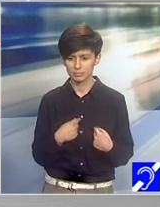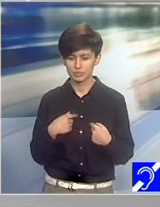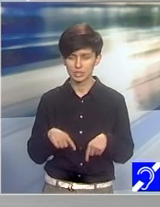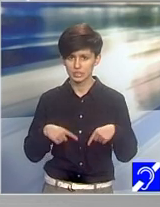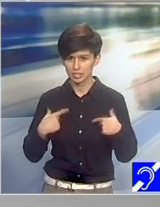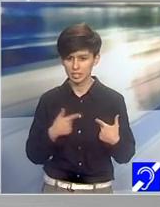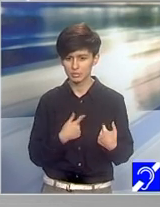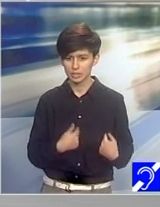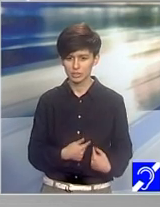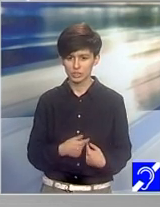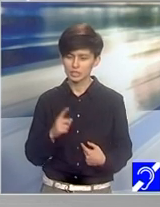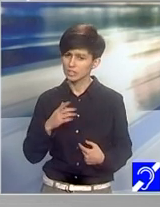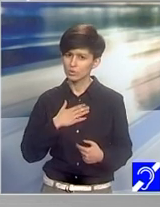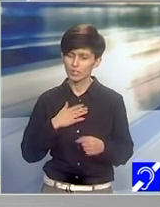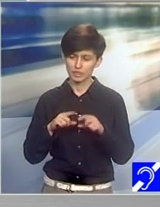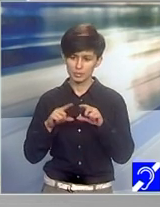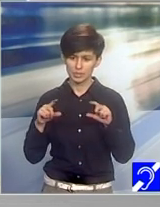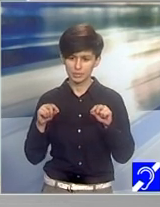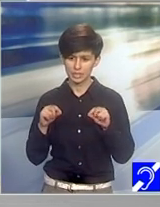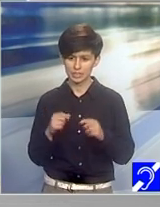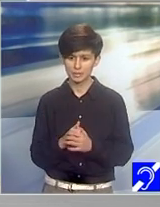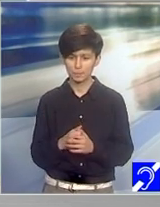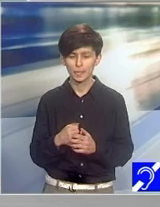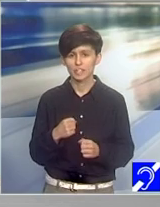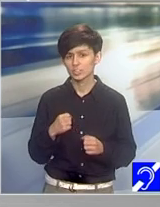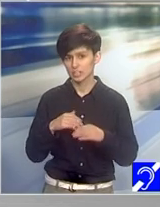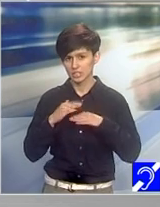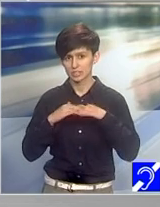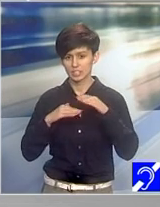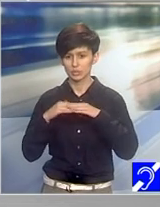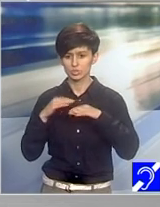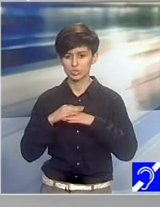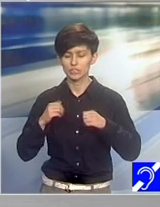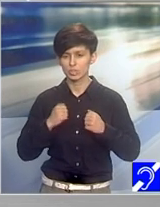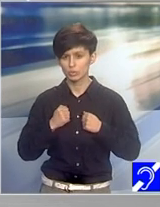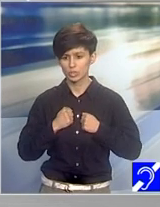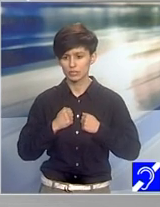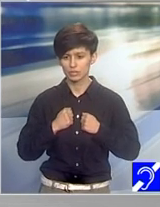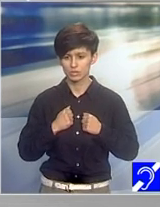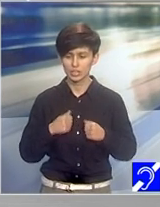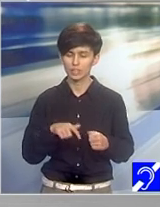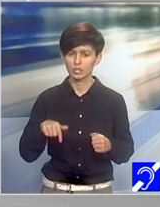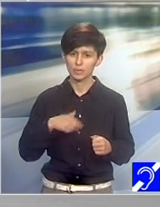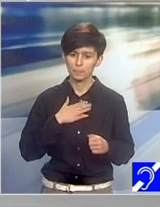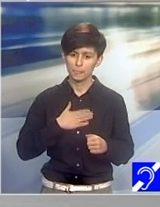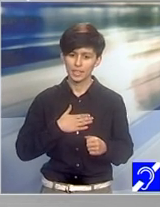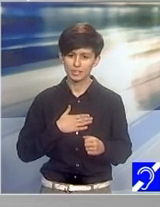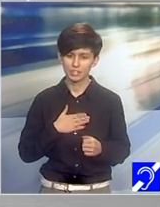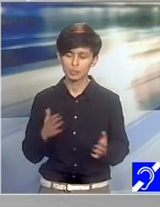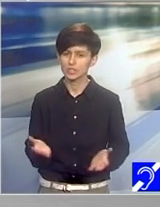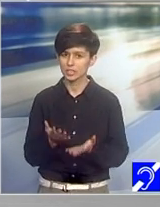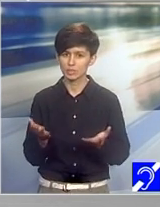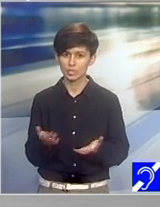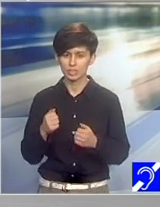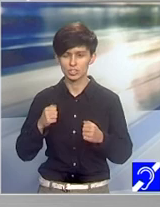avem nimic. Intenționăm și această carte. Și se ridică tot din voluntariat. Tot din voluntariat. Vrem să provocăm studenți de la... Nu vrem, că deja am